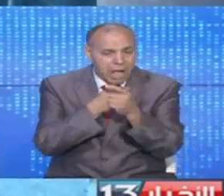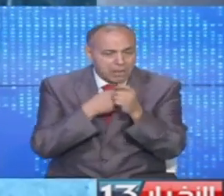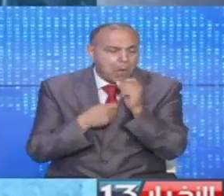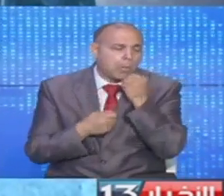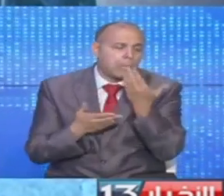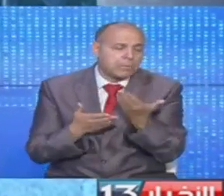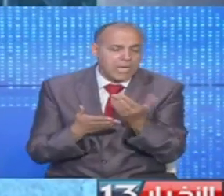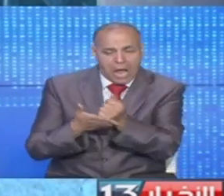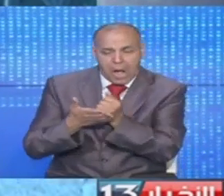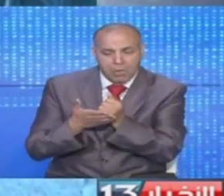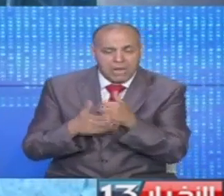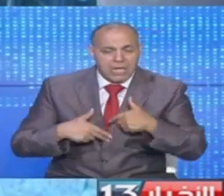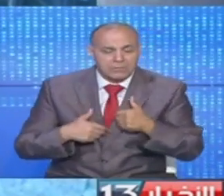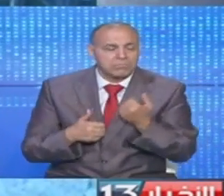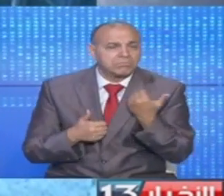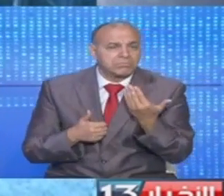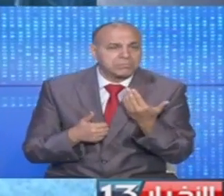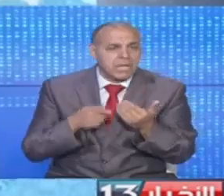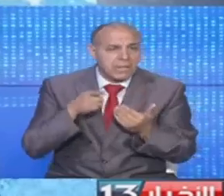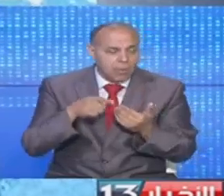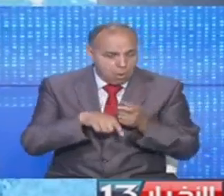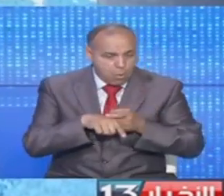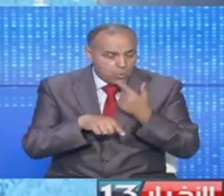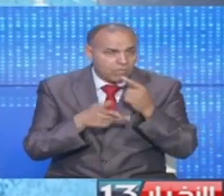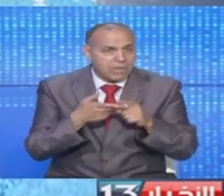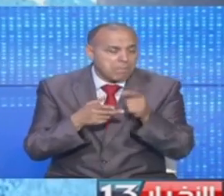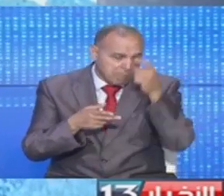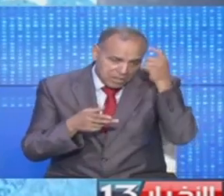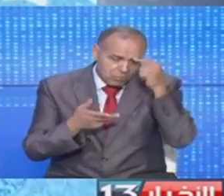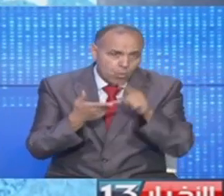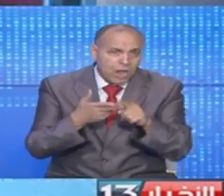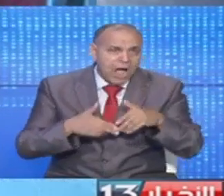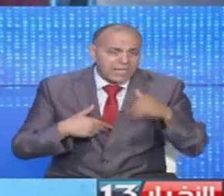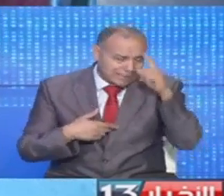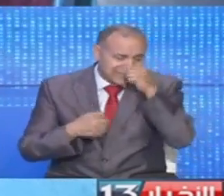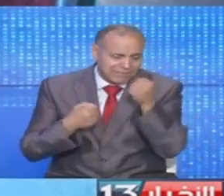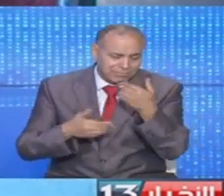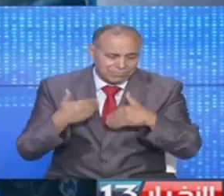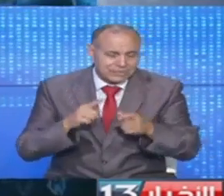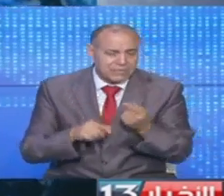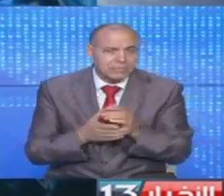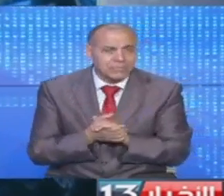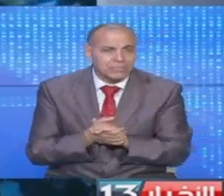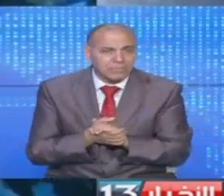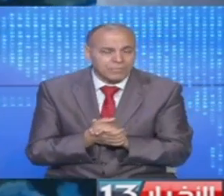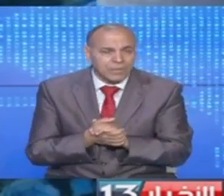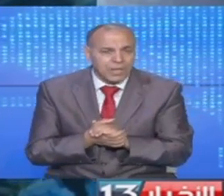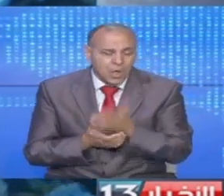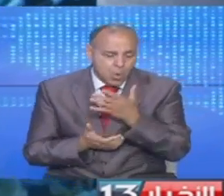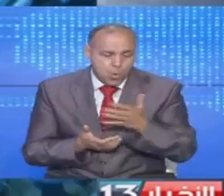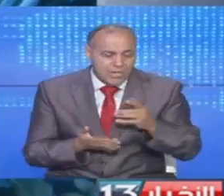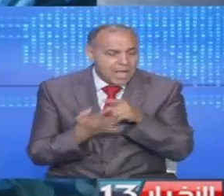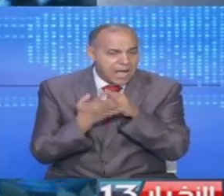كرامتهم وتمكنهم من العيش في ظروف ملائمة بالنظر لحالتهم الصحية الخاصة. أهلهم أولادي ضم